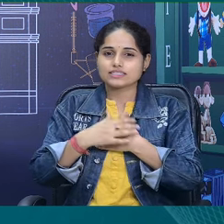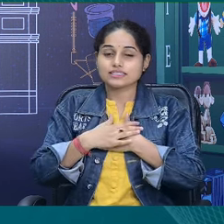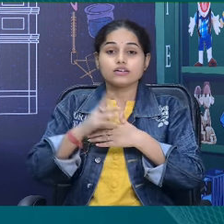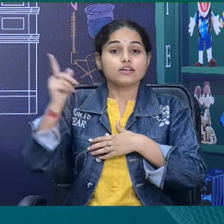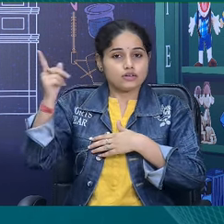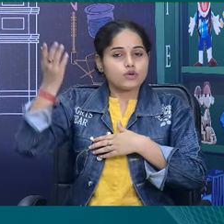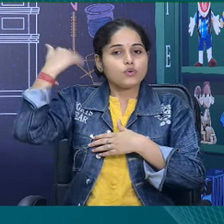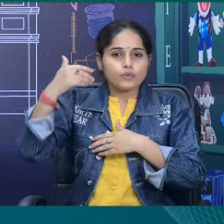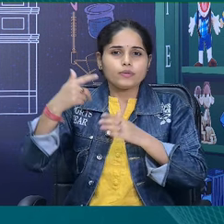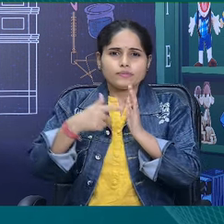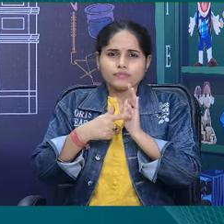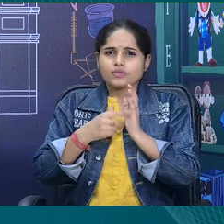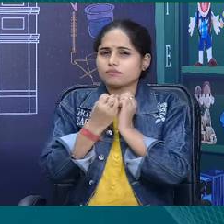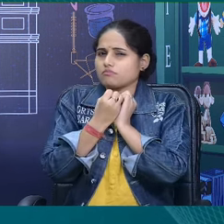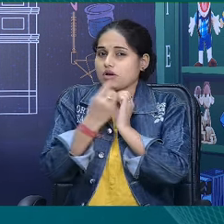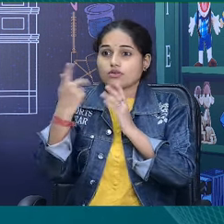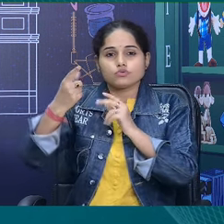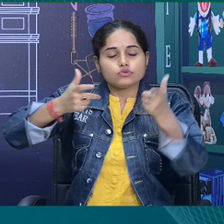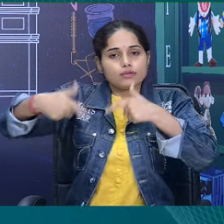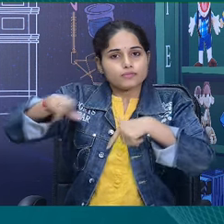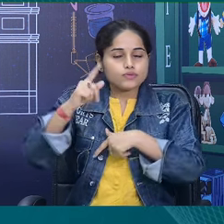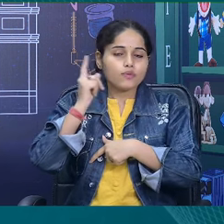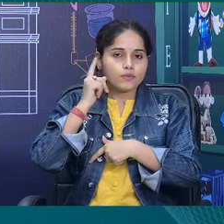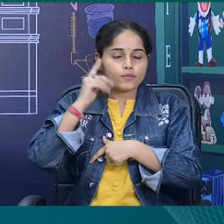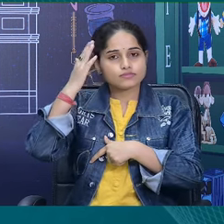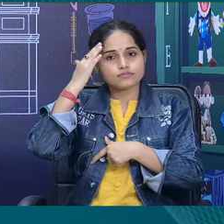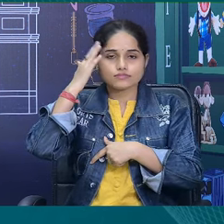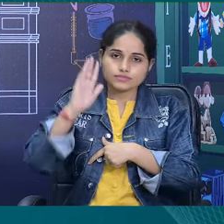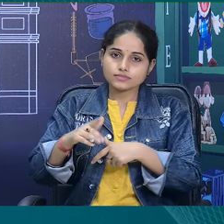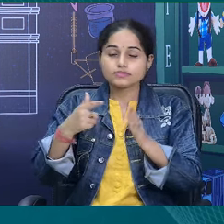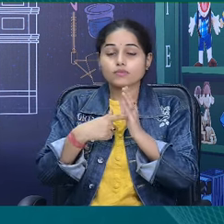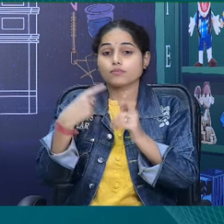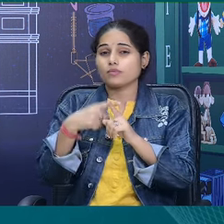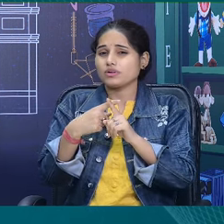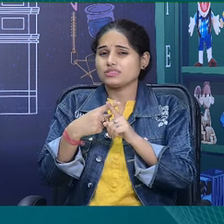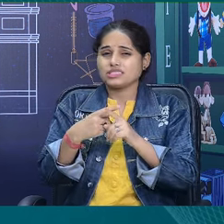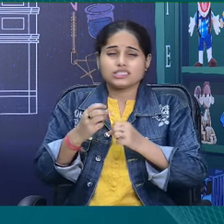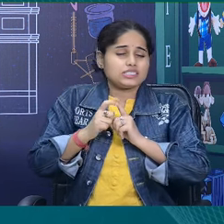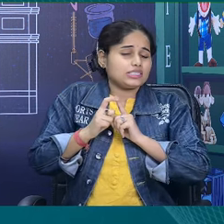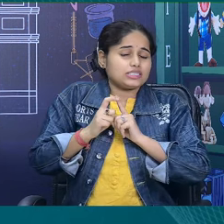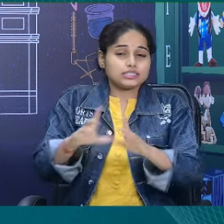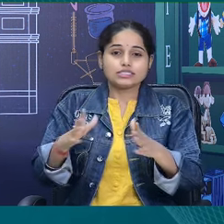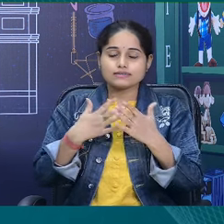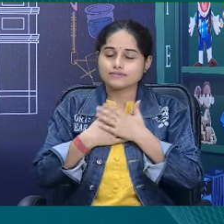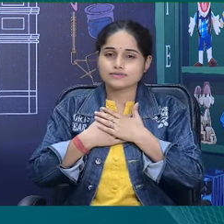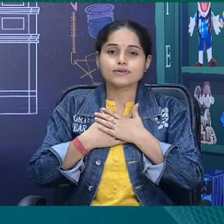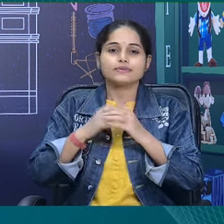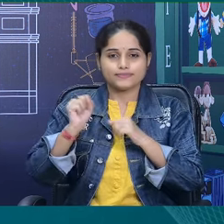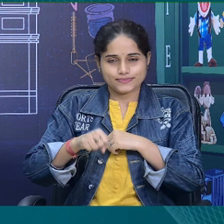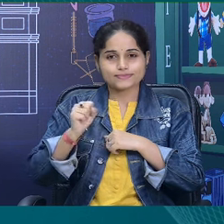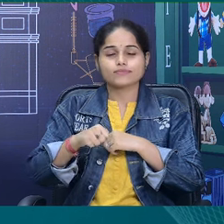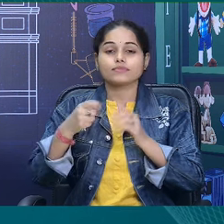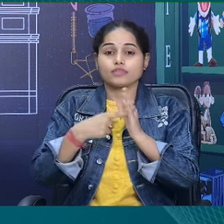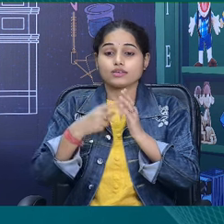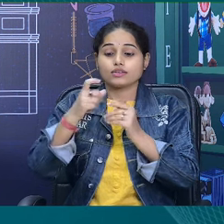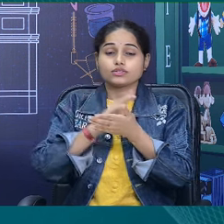चट्टोपाध्याय की तो उसमें पूरा बंगाल के काल का पूरा विवरण है और बहुत ही भयावह है वो भयावह है सर बिल्कुल है सर और